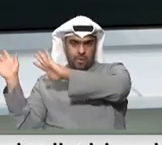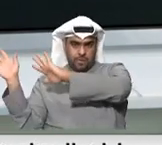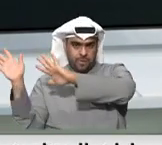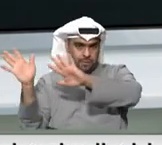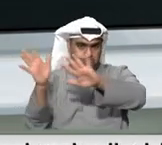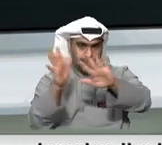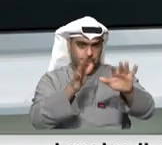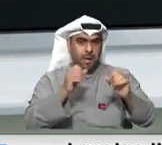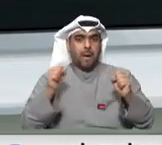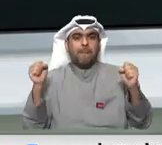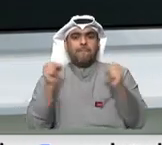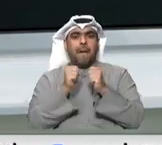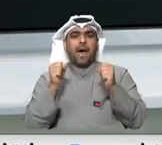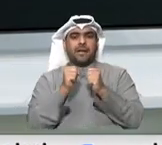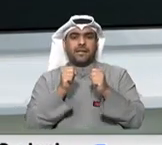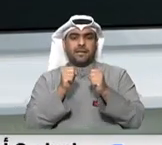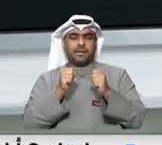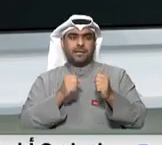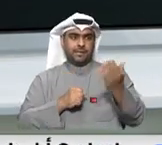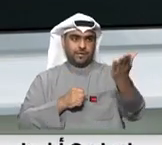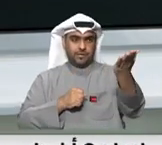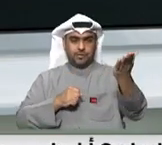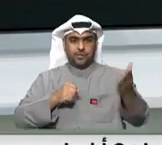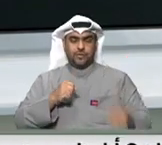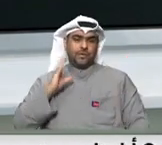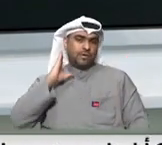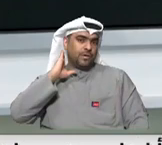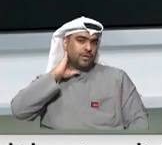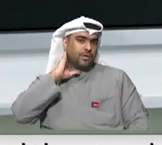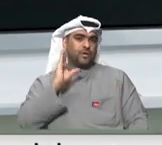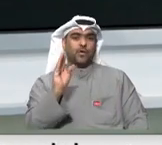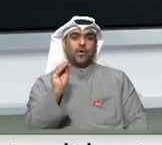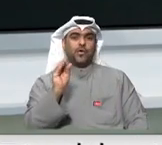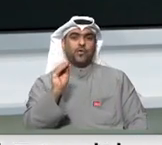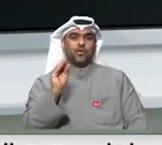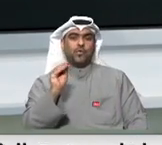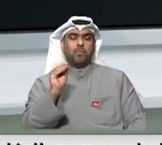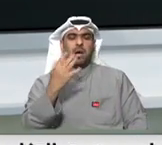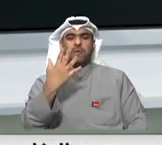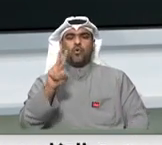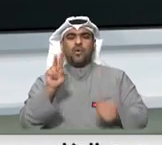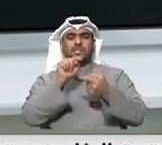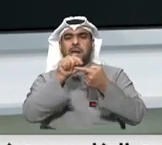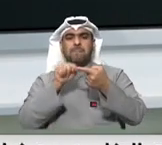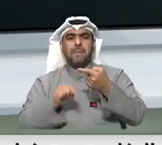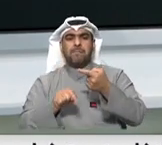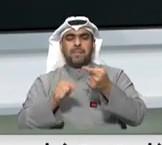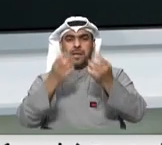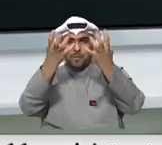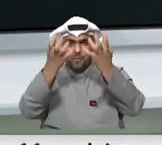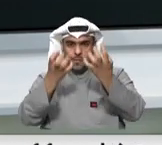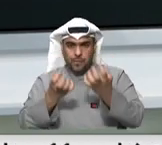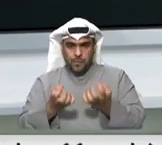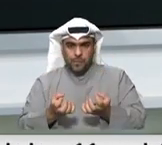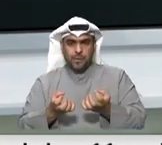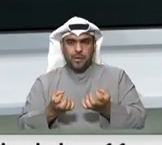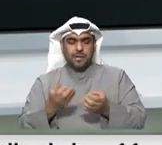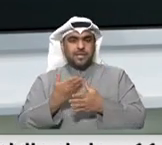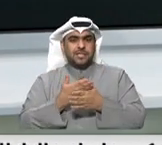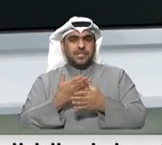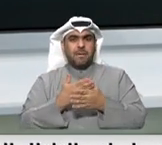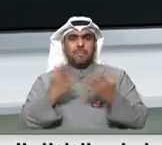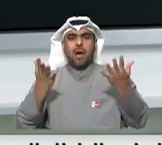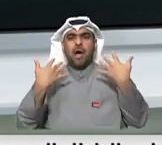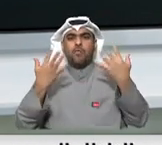نلاحظ أن النسبة المئوية الرطوبة النسبية قليلة جدا 25%، وذلك دليل إلى جفاف الهواء